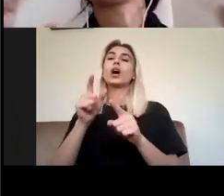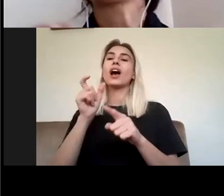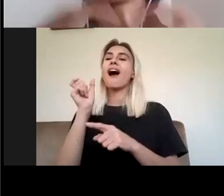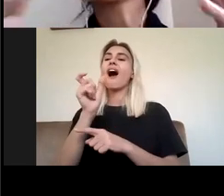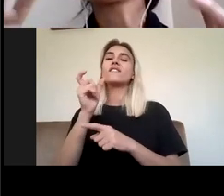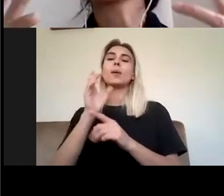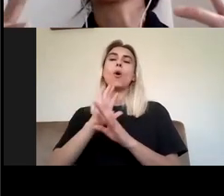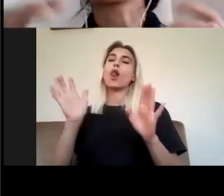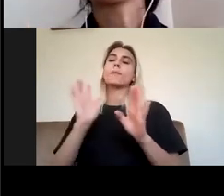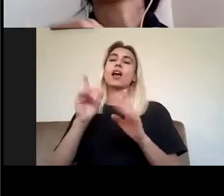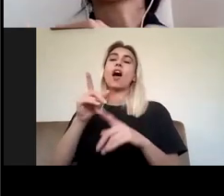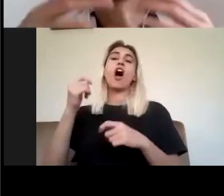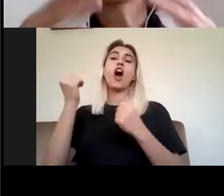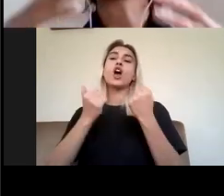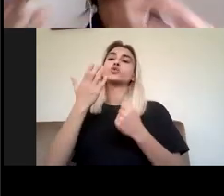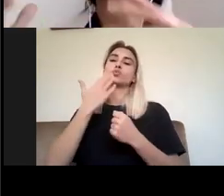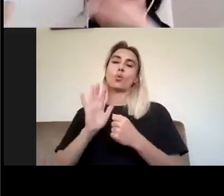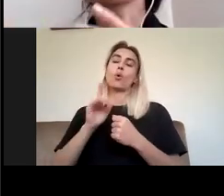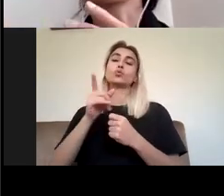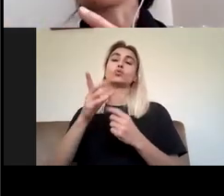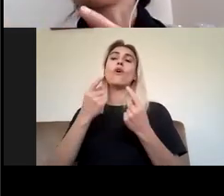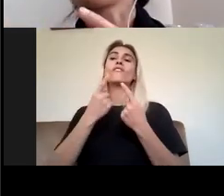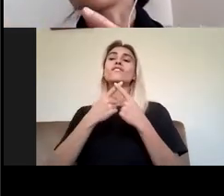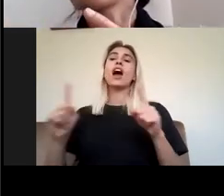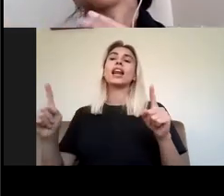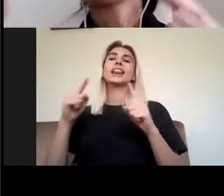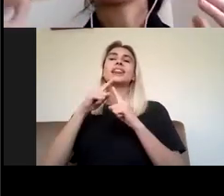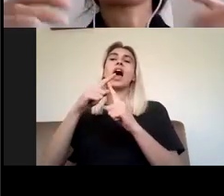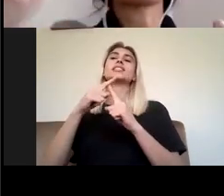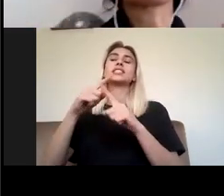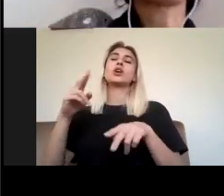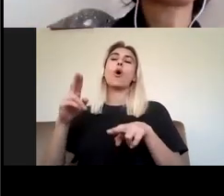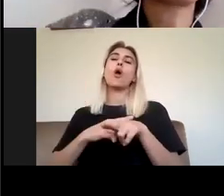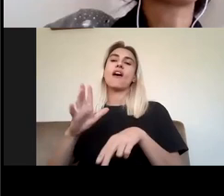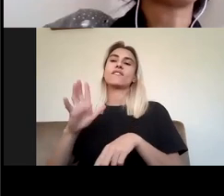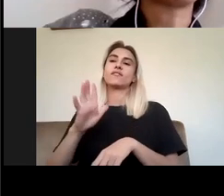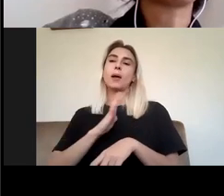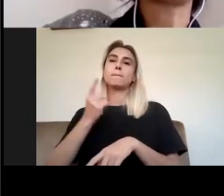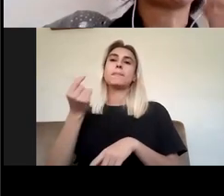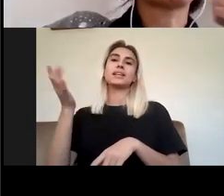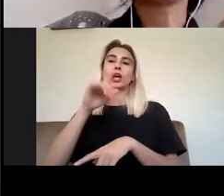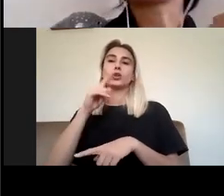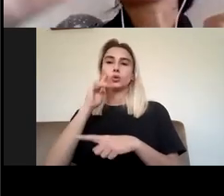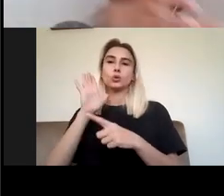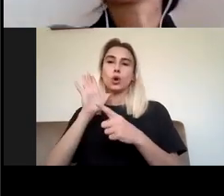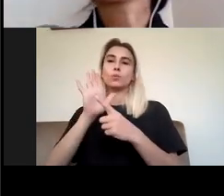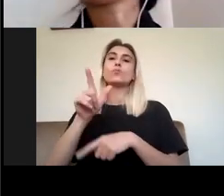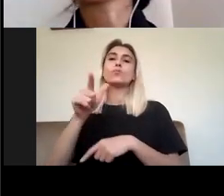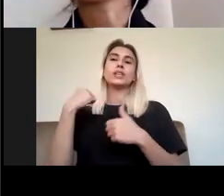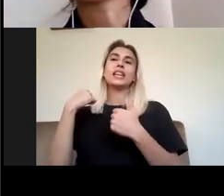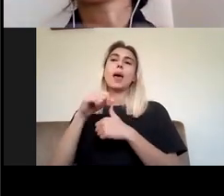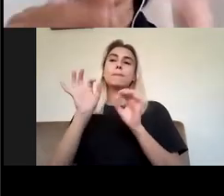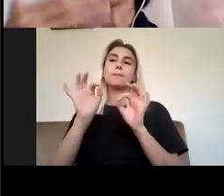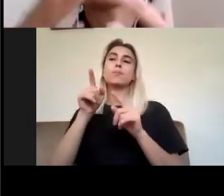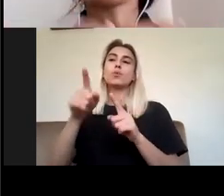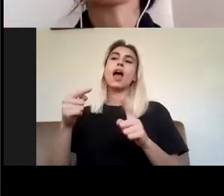olmadı. Araçlarda da yok. Mesela çok farklı taksi örnekleri var. Birazdan göstereceğim. Hatta yine burada da